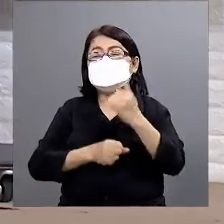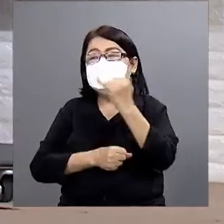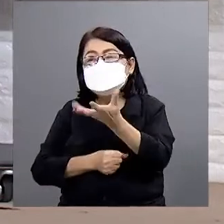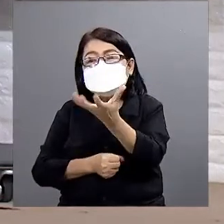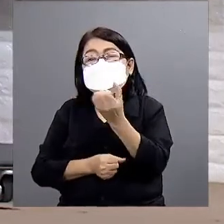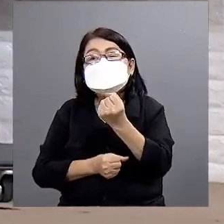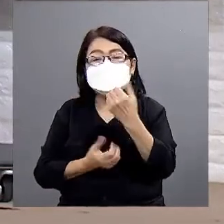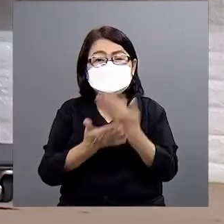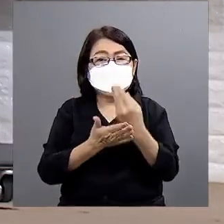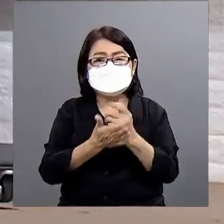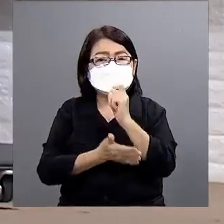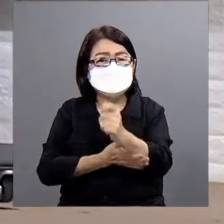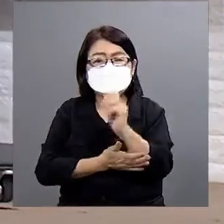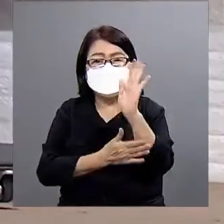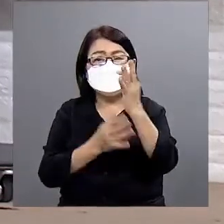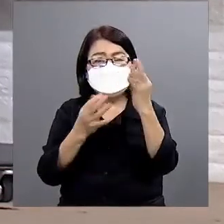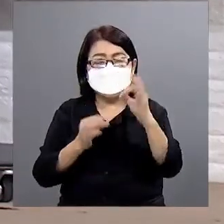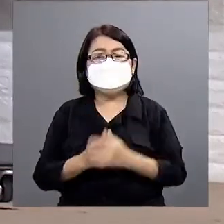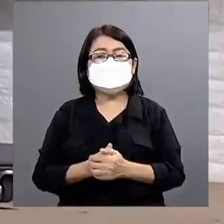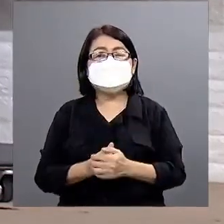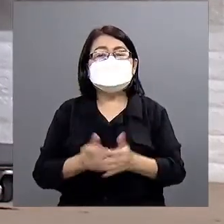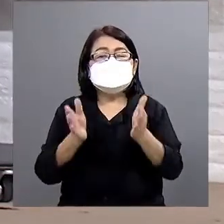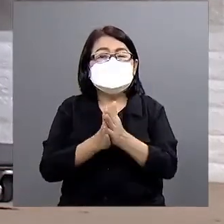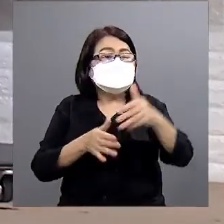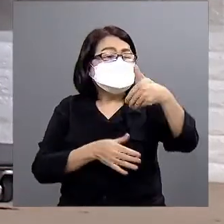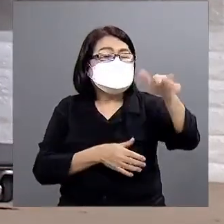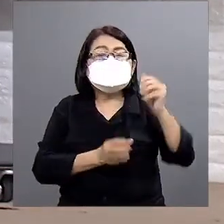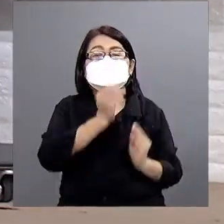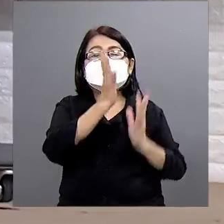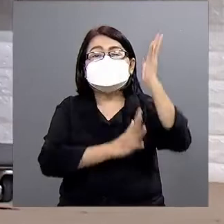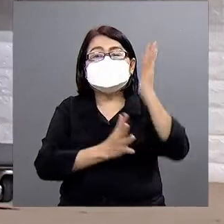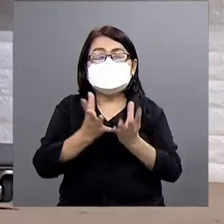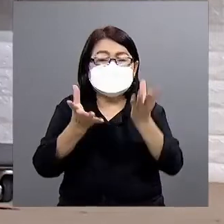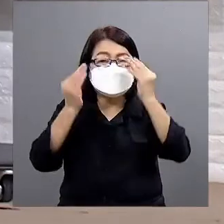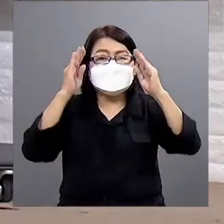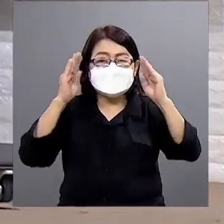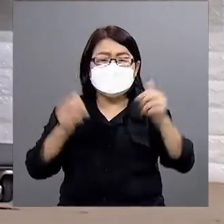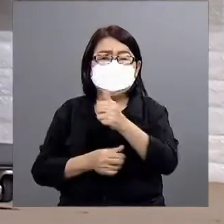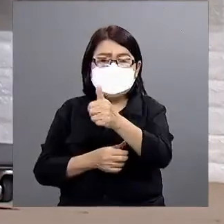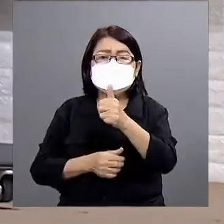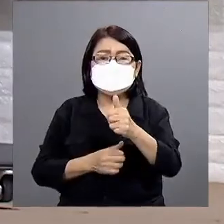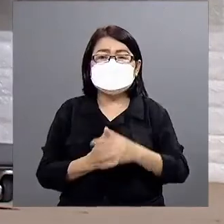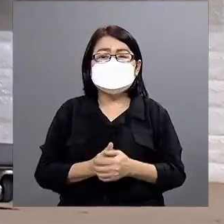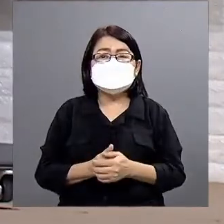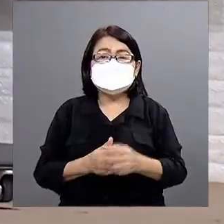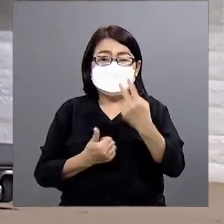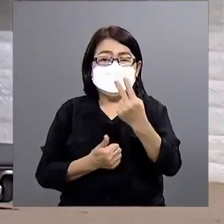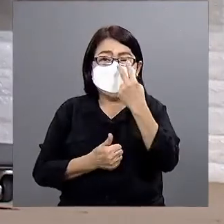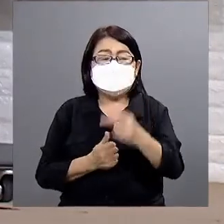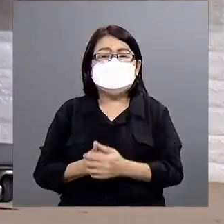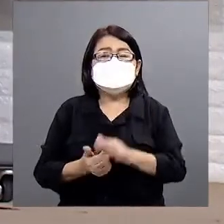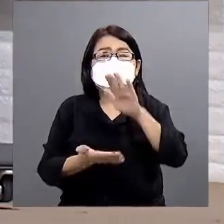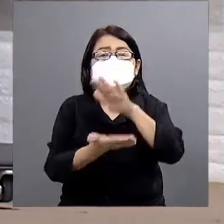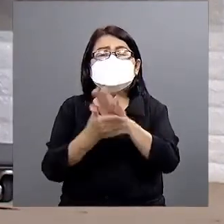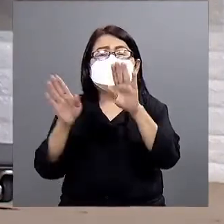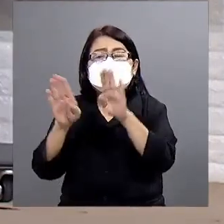ร้างสรรค์ผลงานต่างๆของชุมชนด้วยนะคะคุณผู้ชมซึ่งน่าสนใจมากเลยค่ะในช่วงที่เราเห็นภาพการปิดห้องเรียนปิดโรงเรียนกันแต่ห้องส